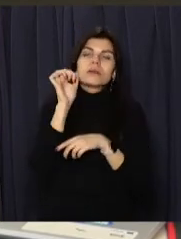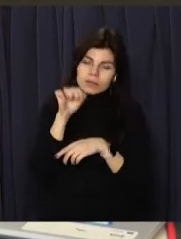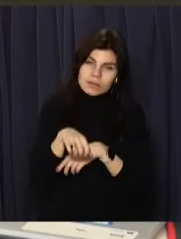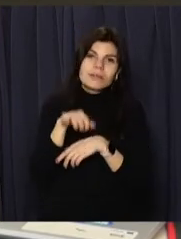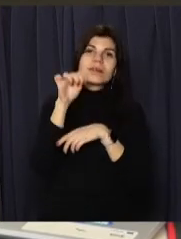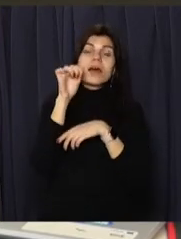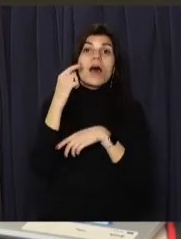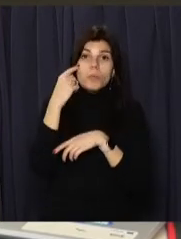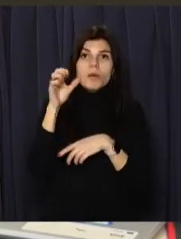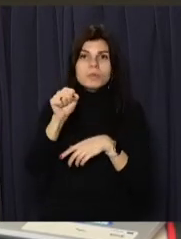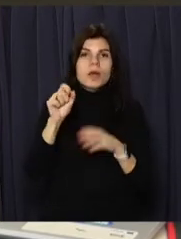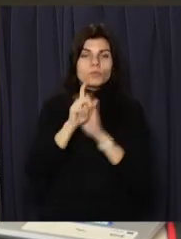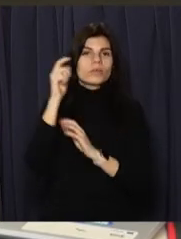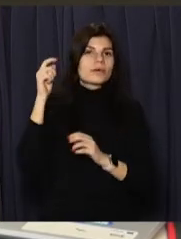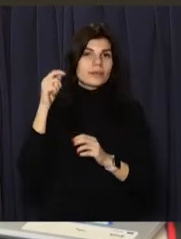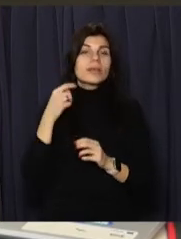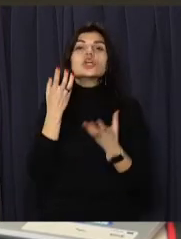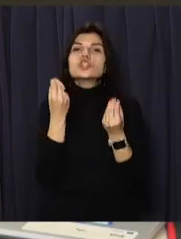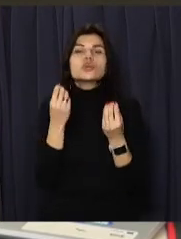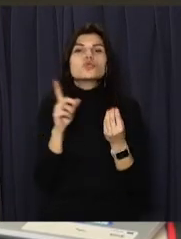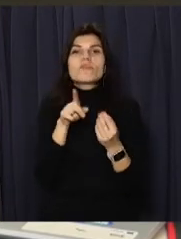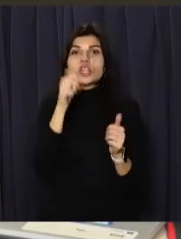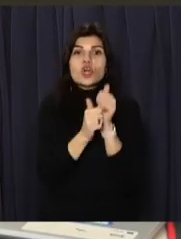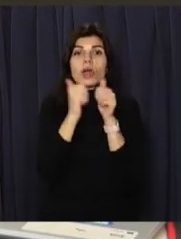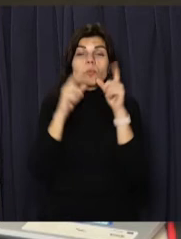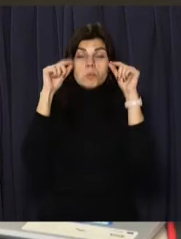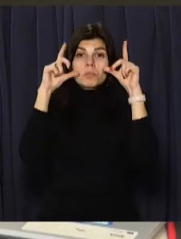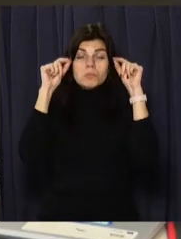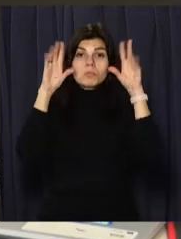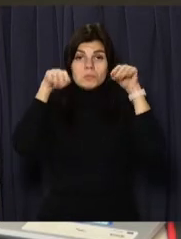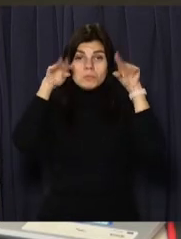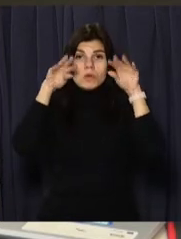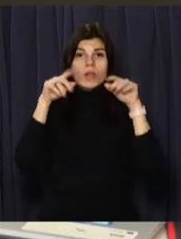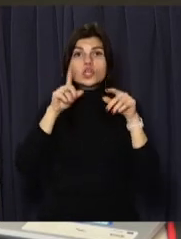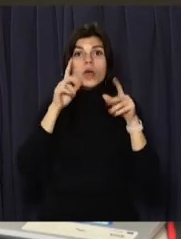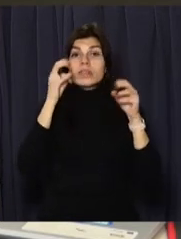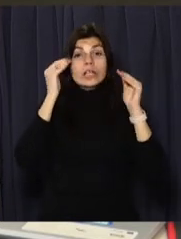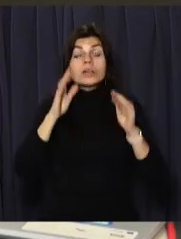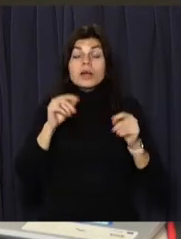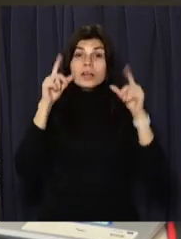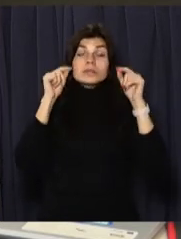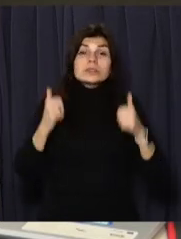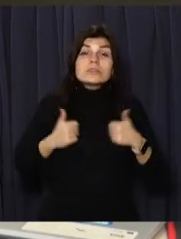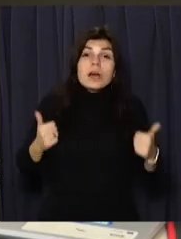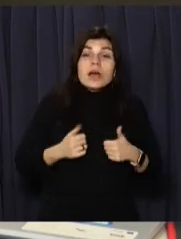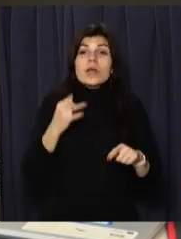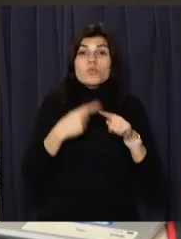говориться. Еще один из факторов – вы часто моргаете, чтобы не заснуть. И ваш